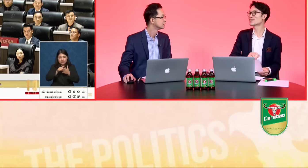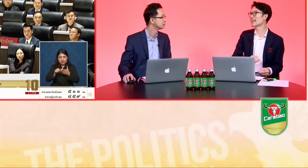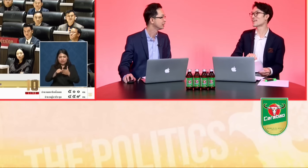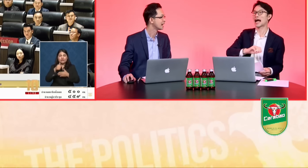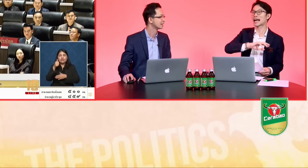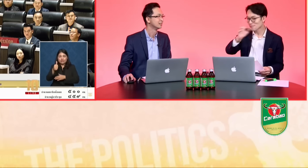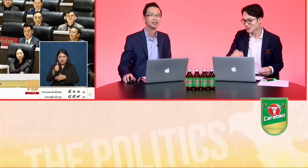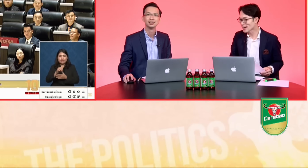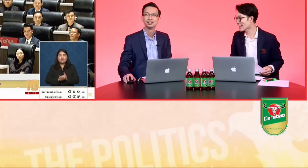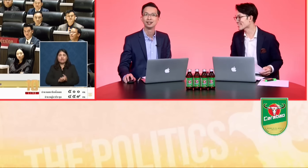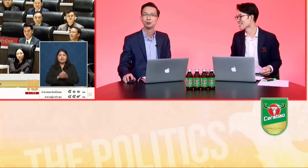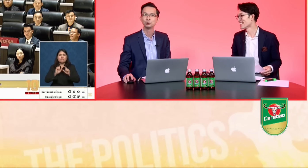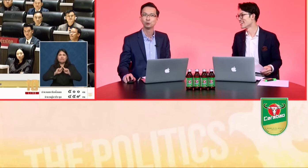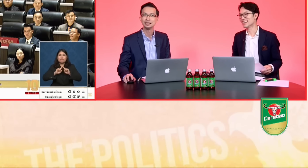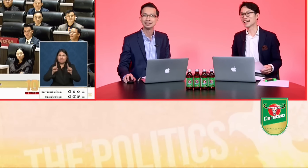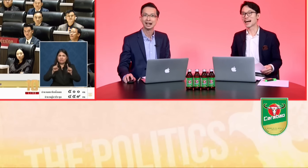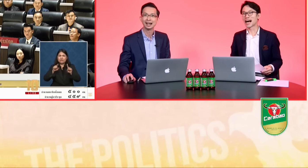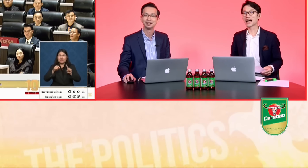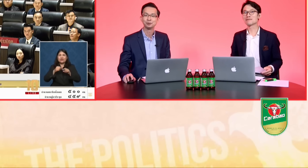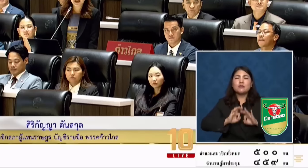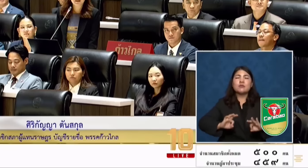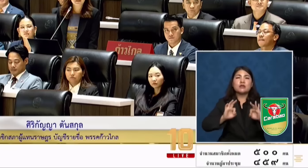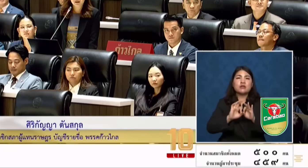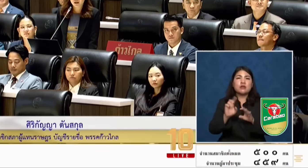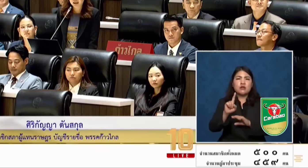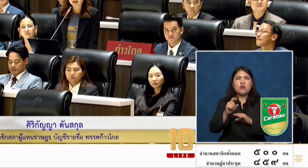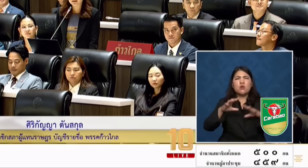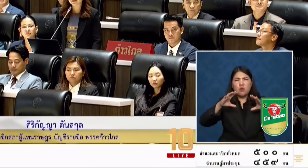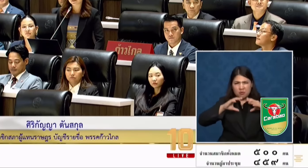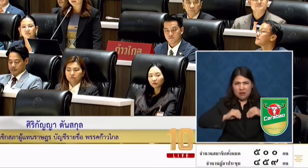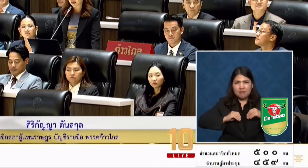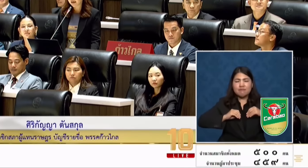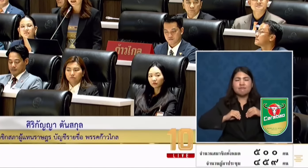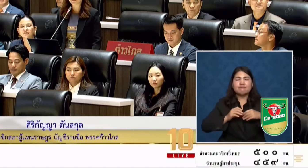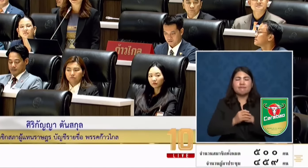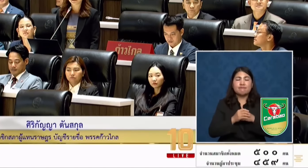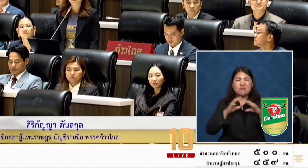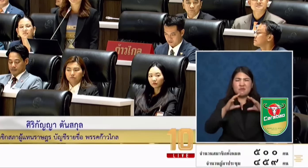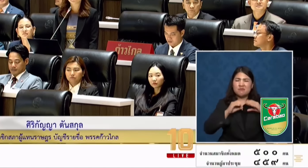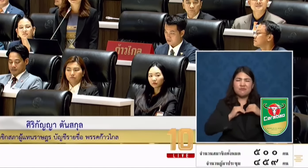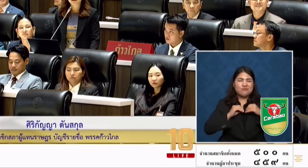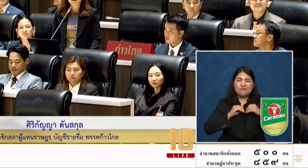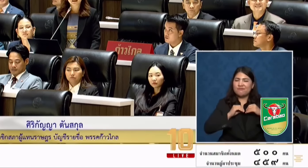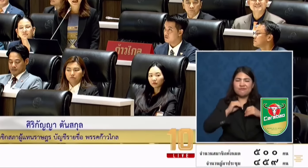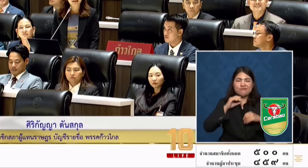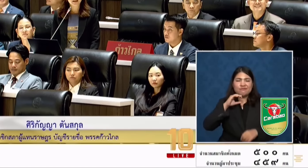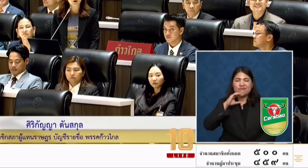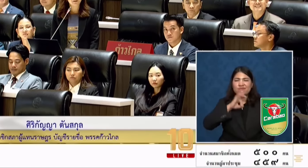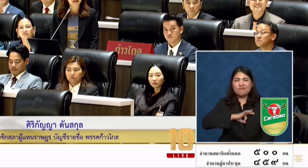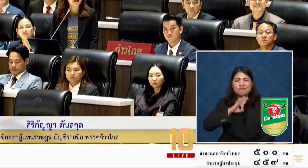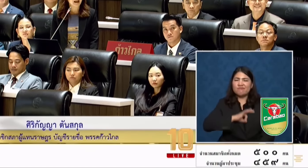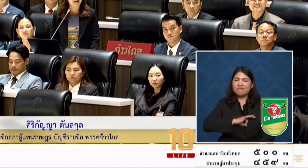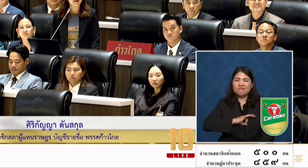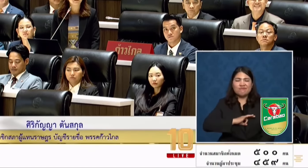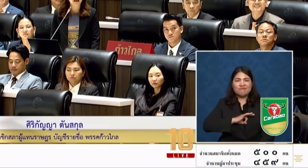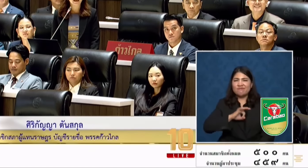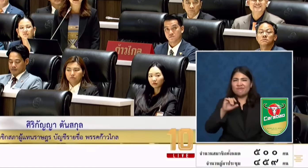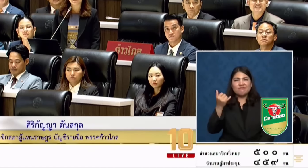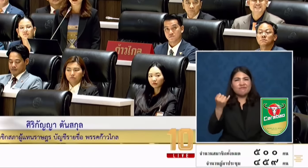ไปย้อนดูแล้วให้เขาไปดูเอง ก็ไม่รู้ดูจริงจังไง ให้ไปดูเองแต่ดูสีหน้าท่าทางแล้วกันแค่นั้นพ อโ